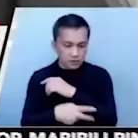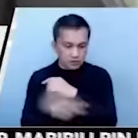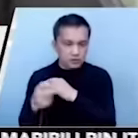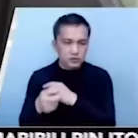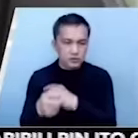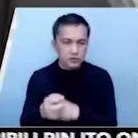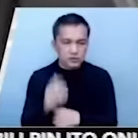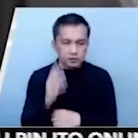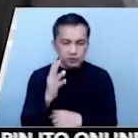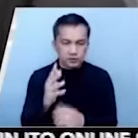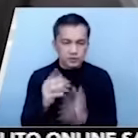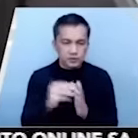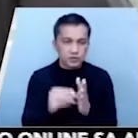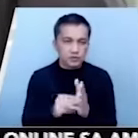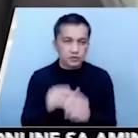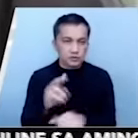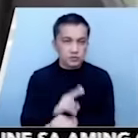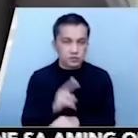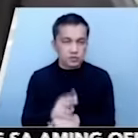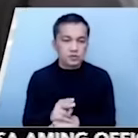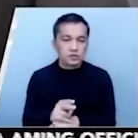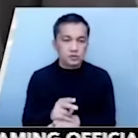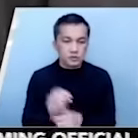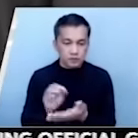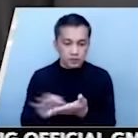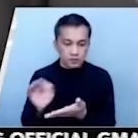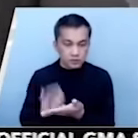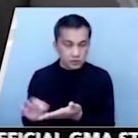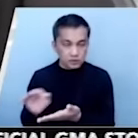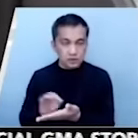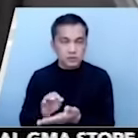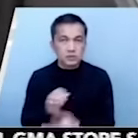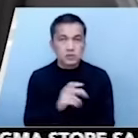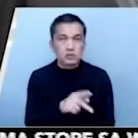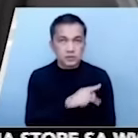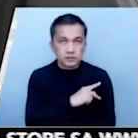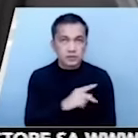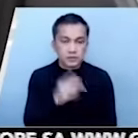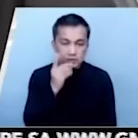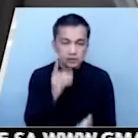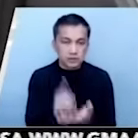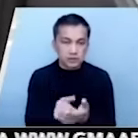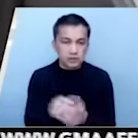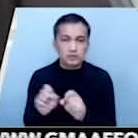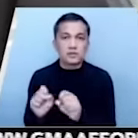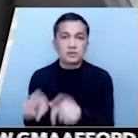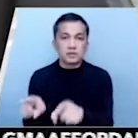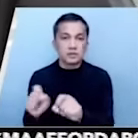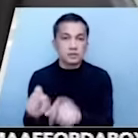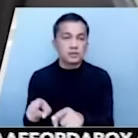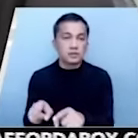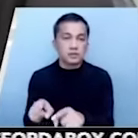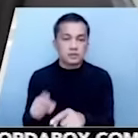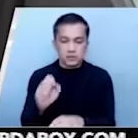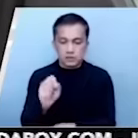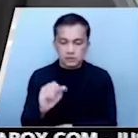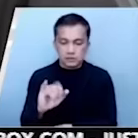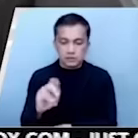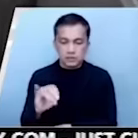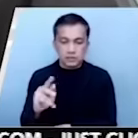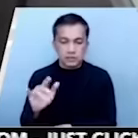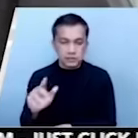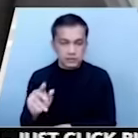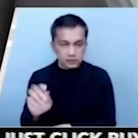million users. At yung mga accounts ito or mga personal data ay ibinenta nila sa mga sindikato na nag-ooperate ng